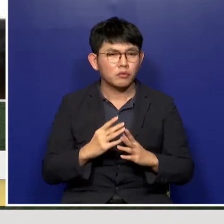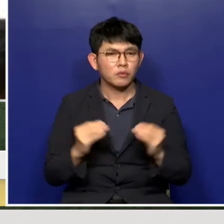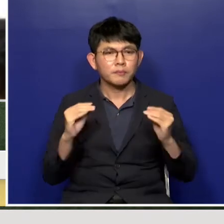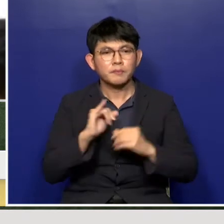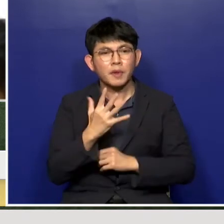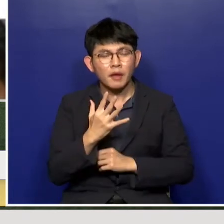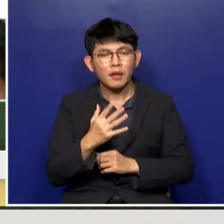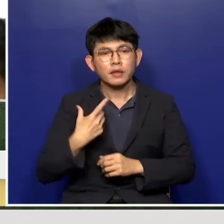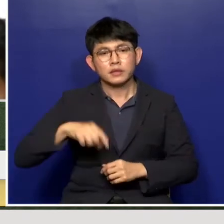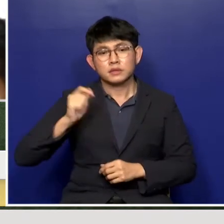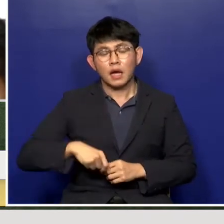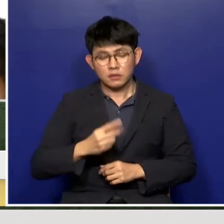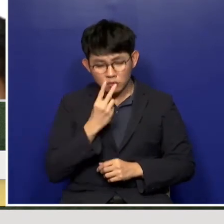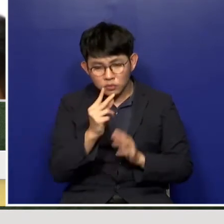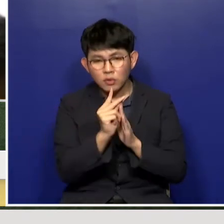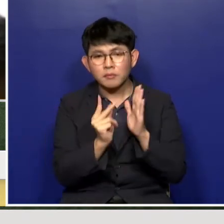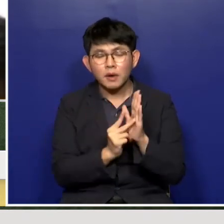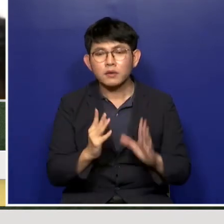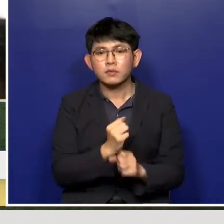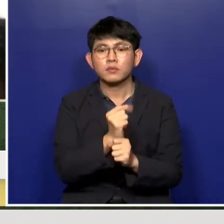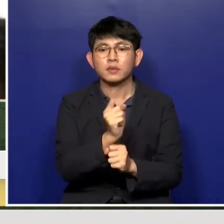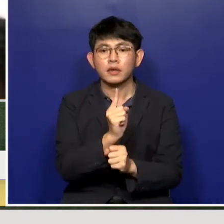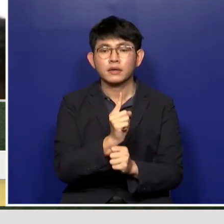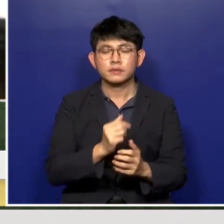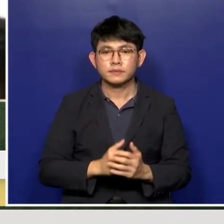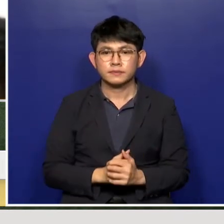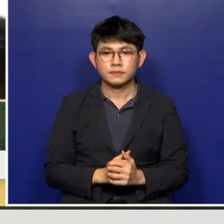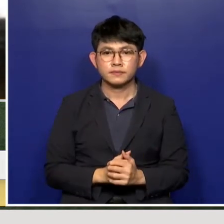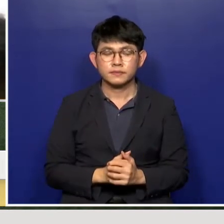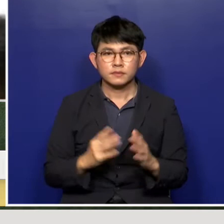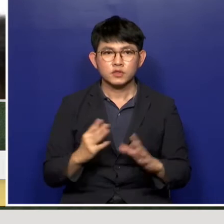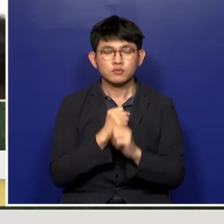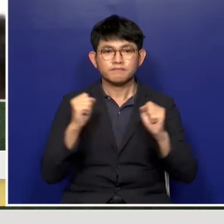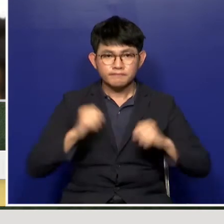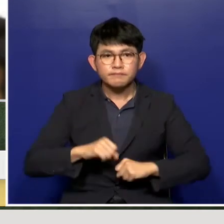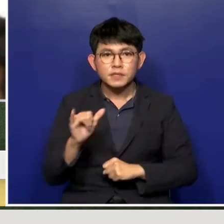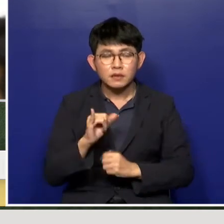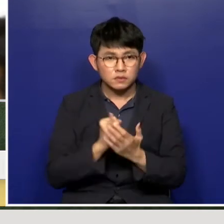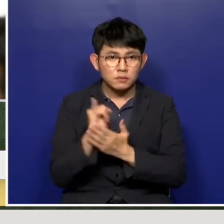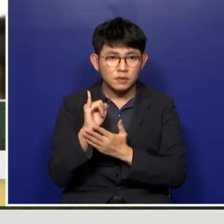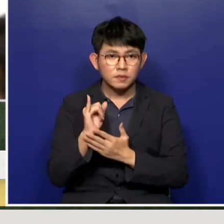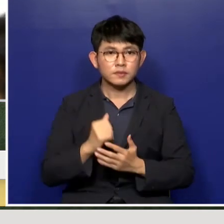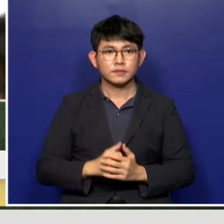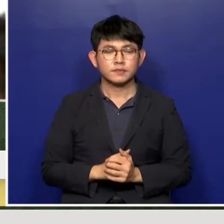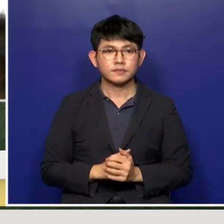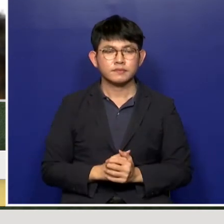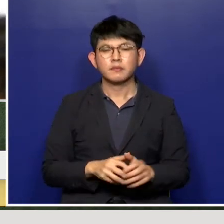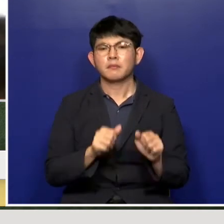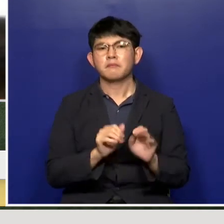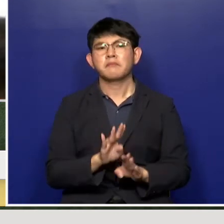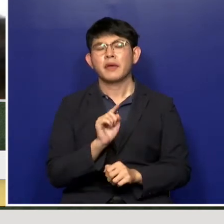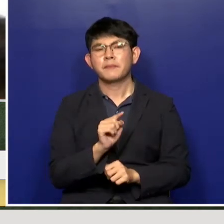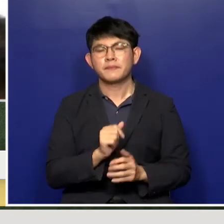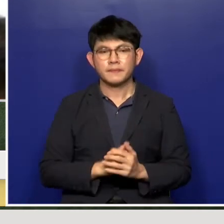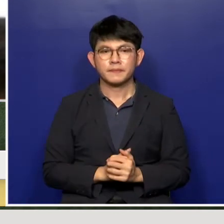สาร กลดหมายกวาไง ก็อยถือว่า ยงไมได้คอยุติ ตงensionalยก็เปอยนั้ วัน